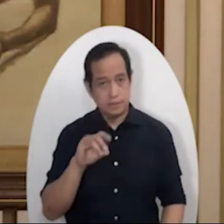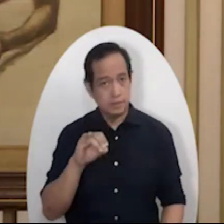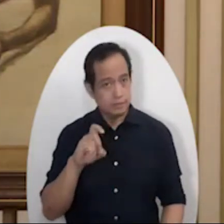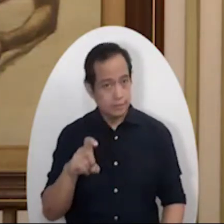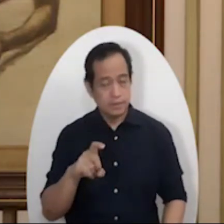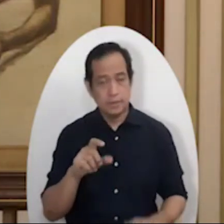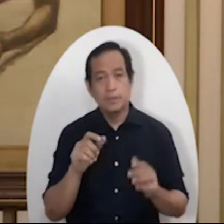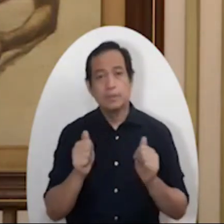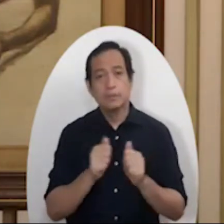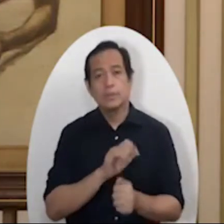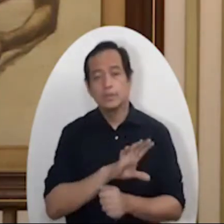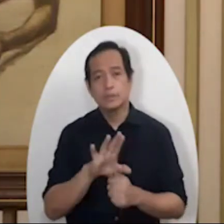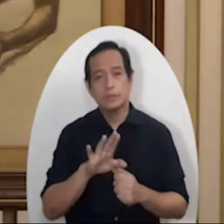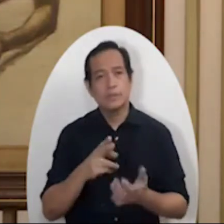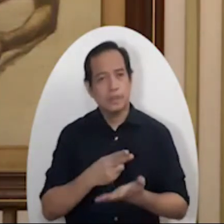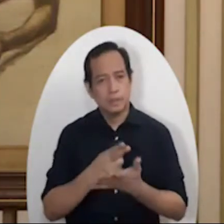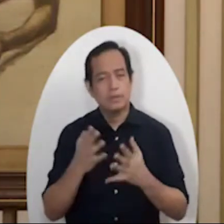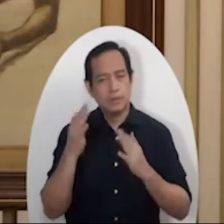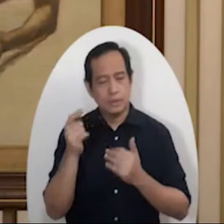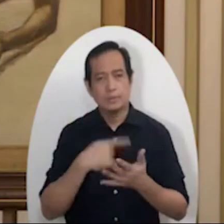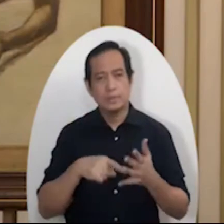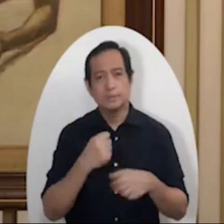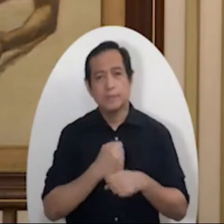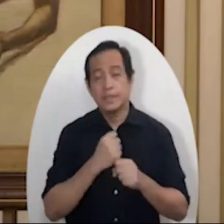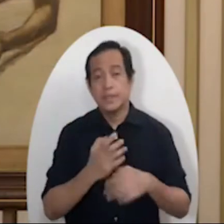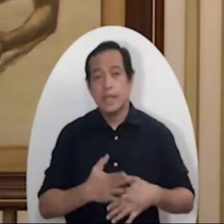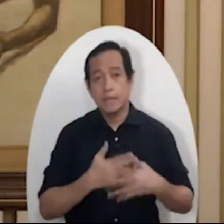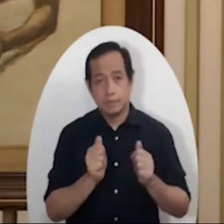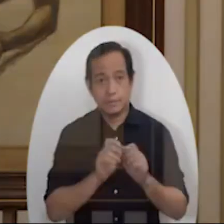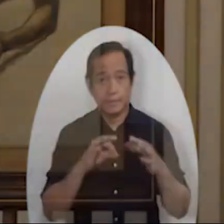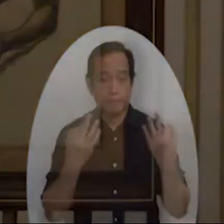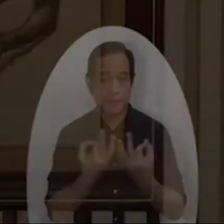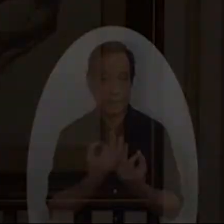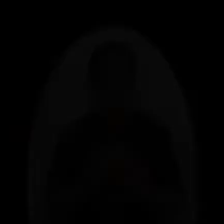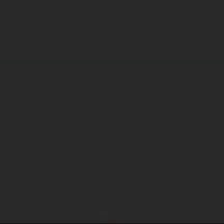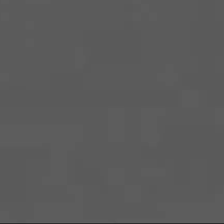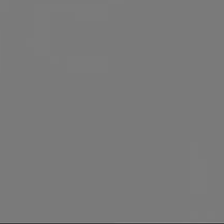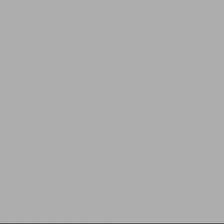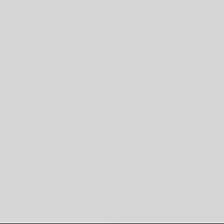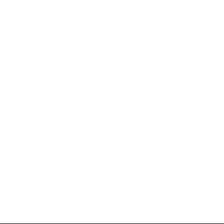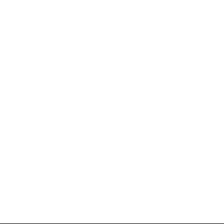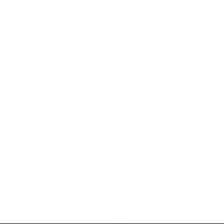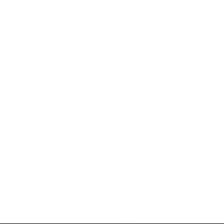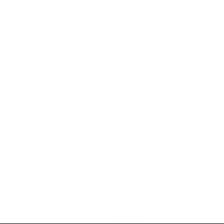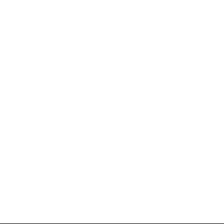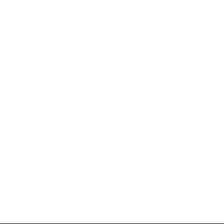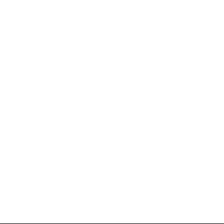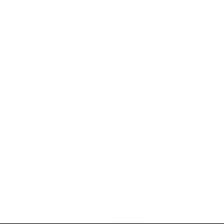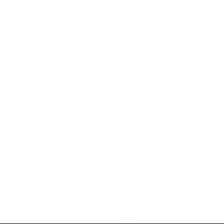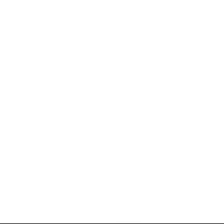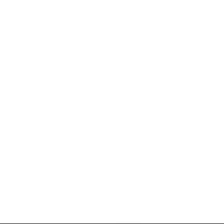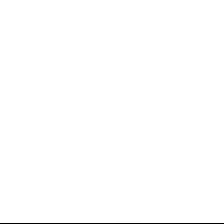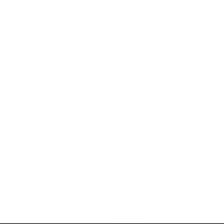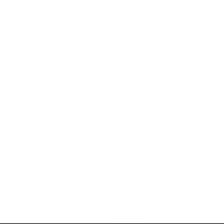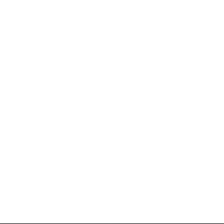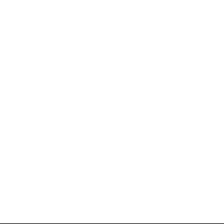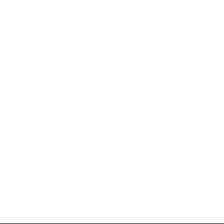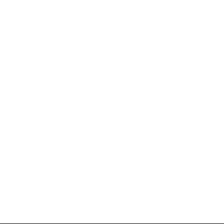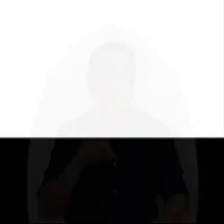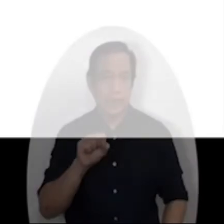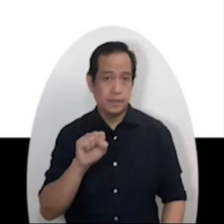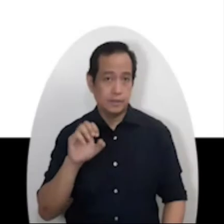bibili. Yung una po ang hirap tanggapin kasi walang tatay po yung anak ko. Pero hindi ako na wala